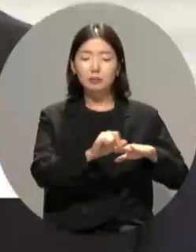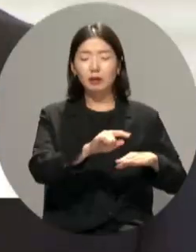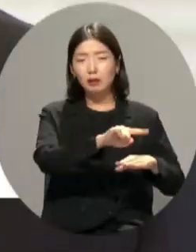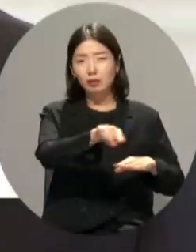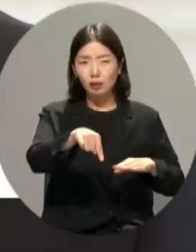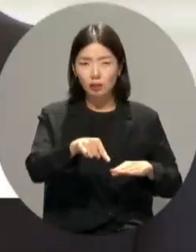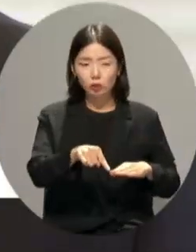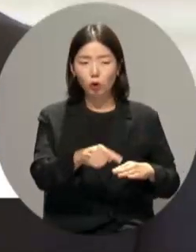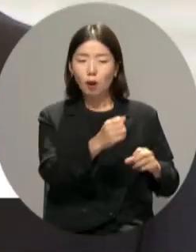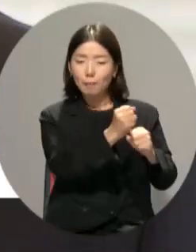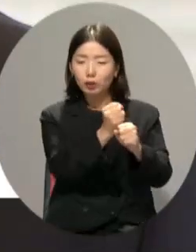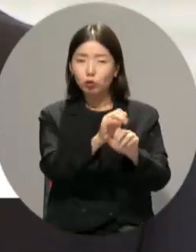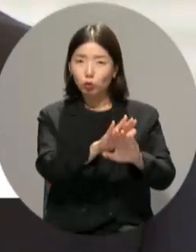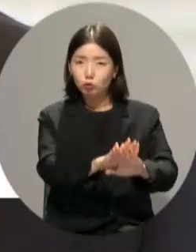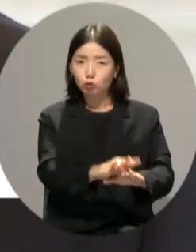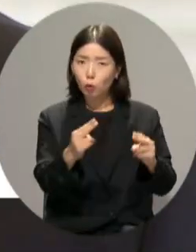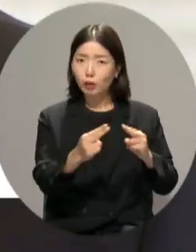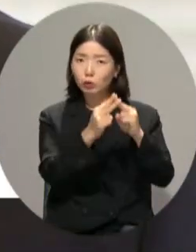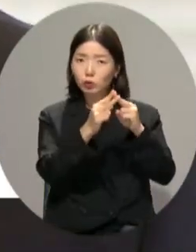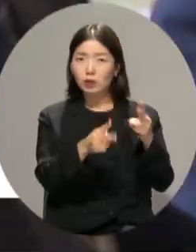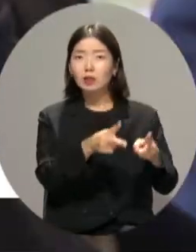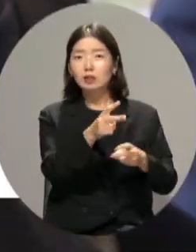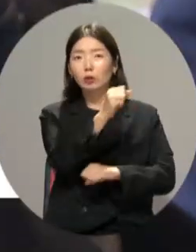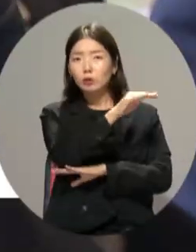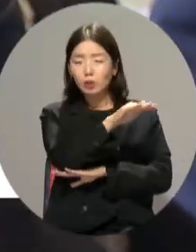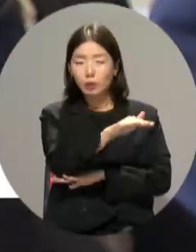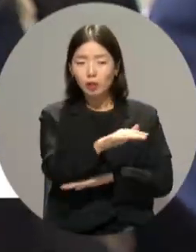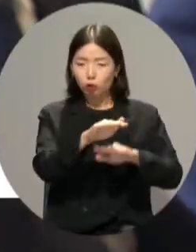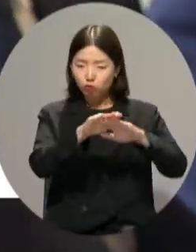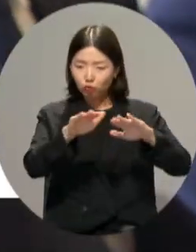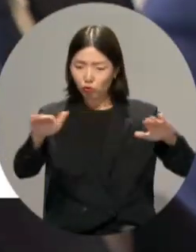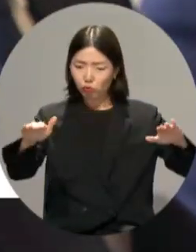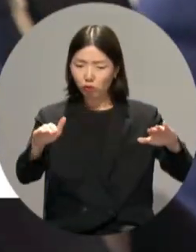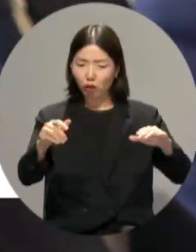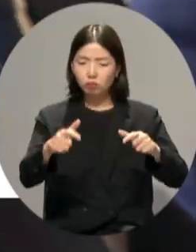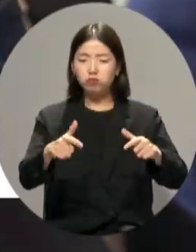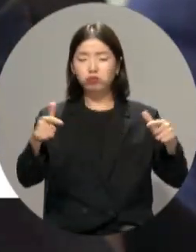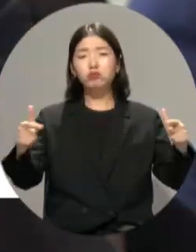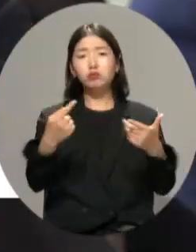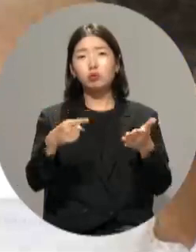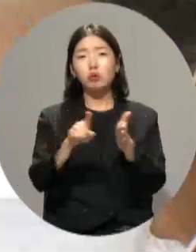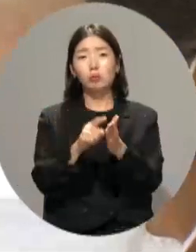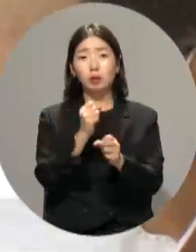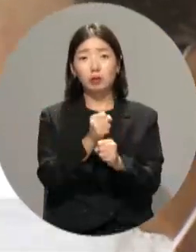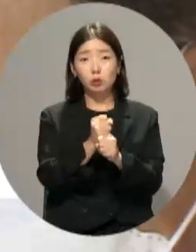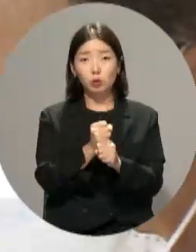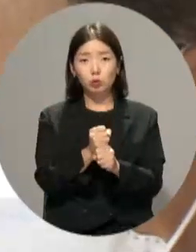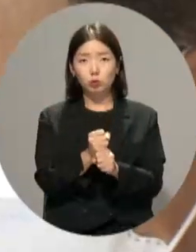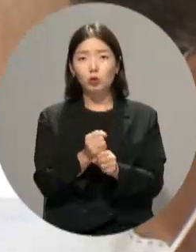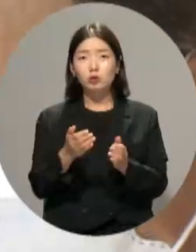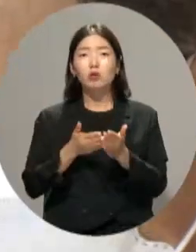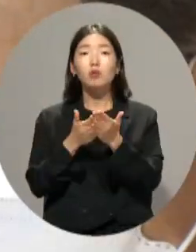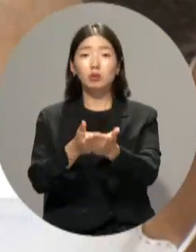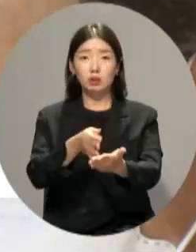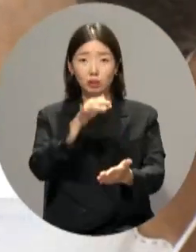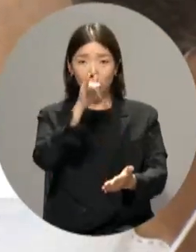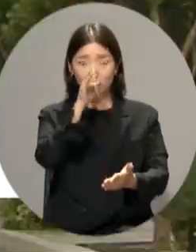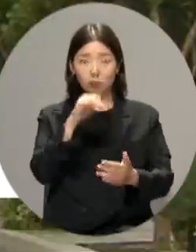여러 거점을 만들어 반도체 산업 기반이 지역별로 균형 있게 확충될 수 있도록 해야 한다고 방향을